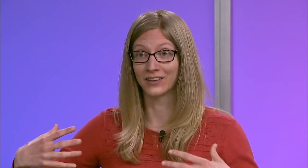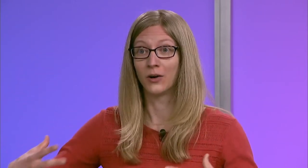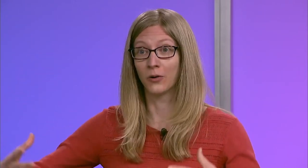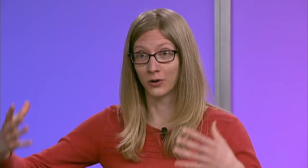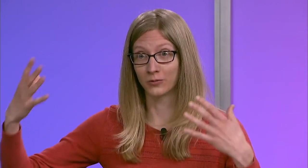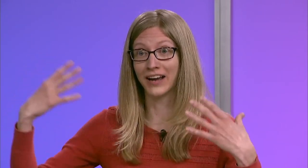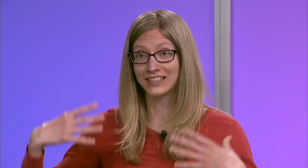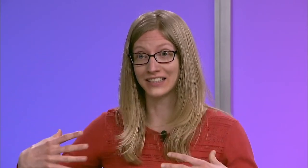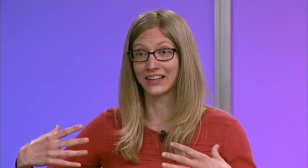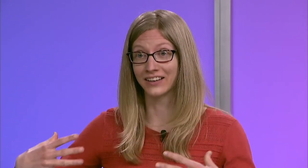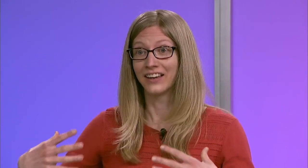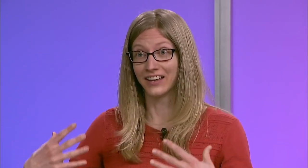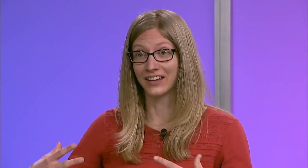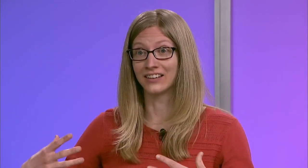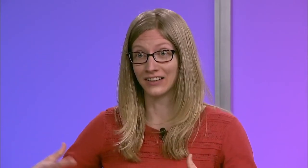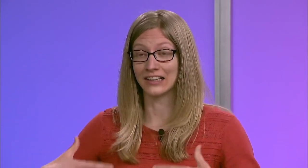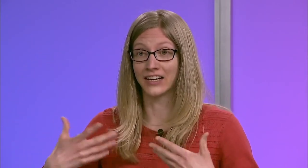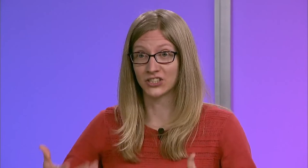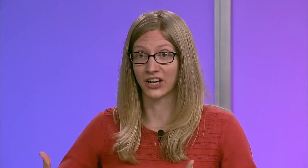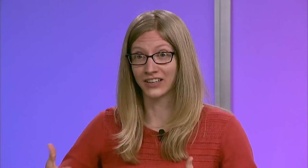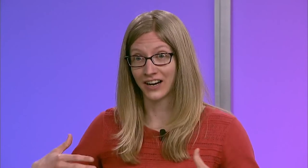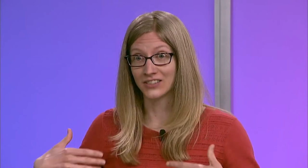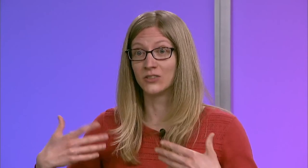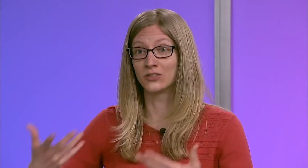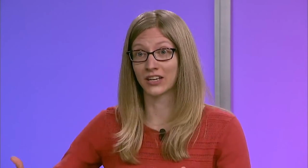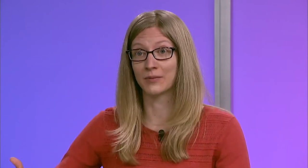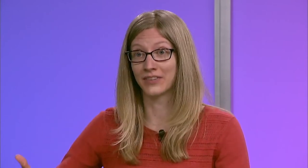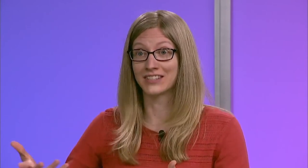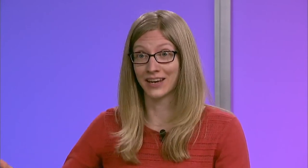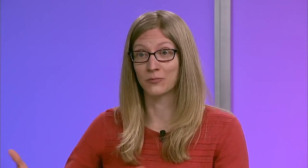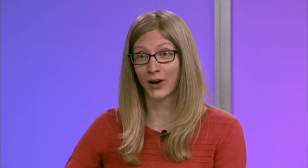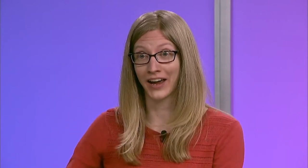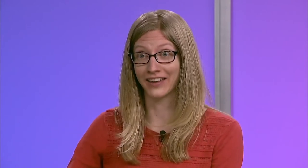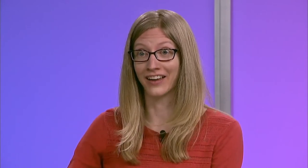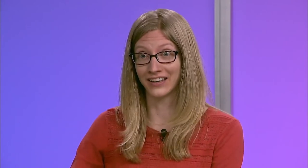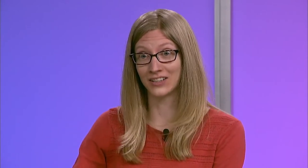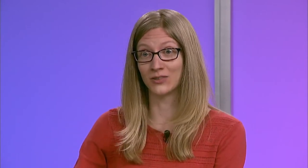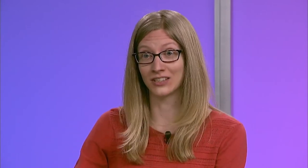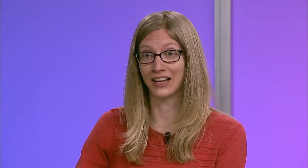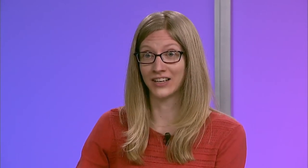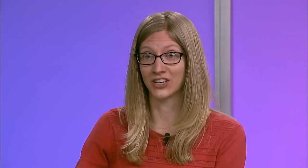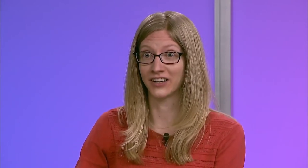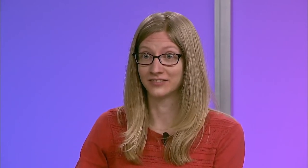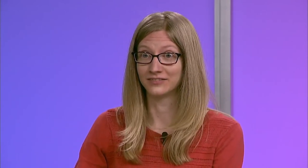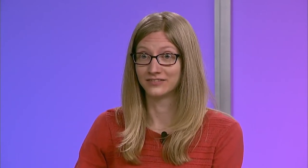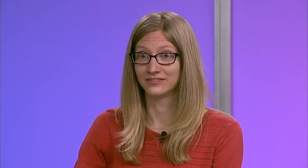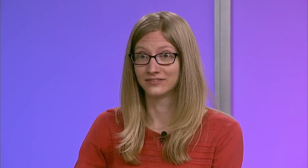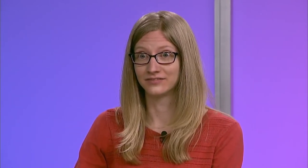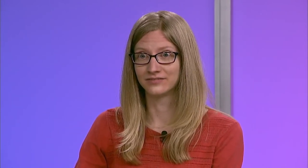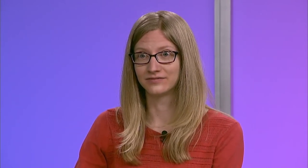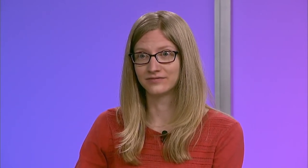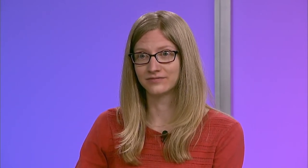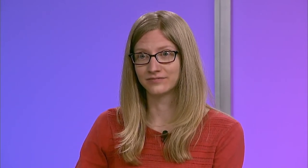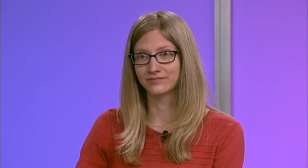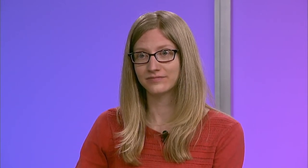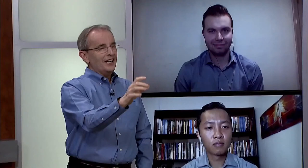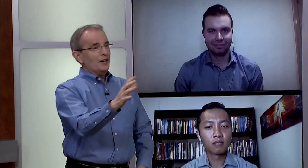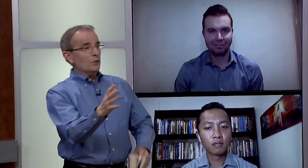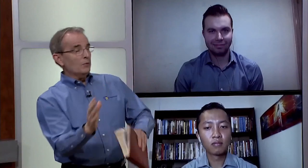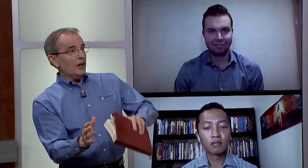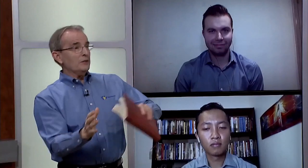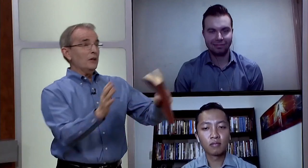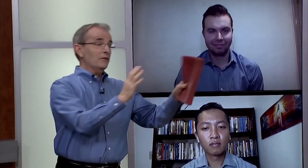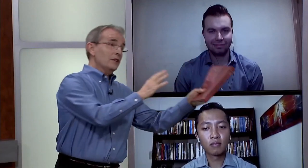na Elizeuszu, zamieszkał w nim, więc Bóg będzie się nim posługiwał jako swoim prorokiem.